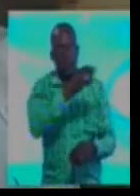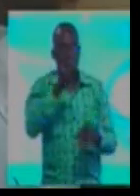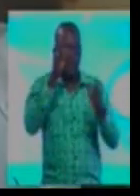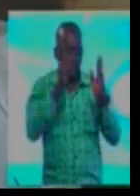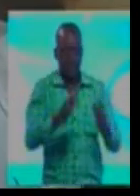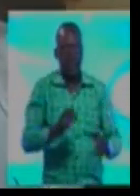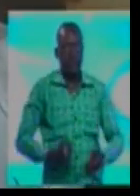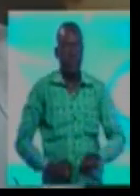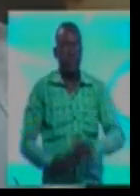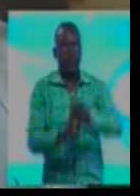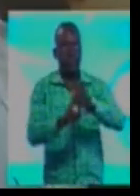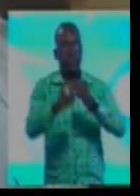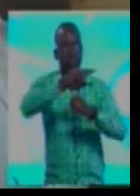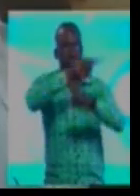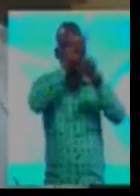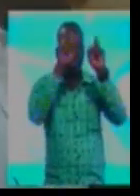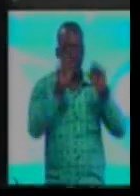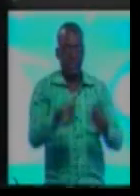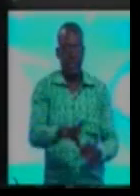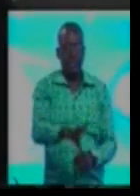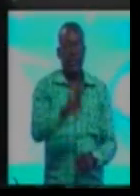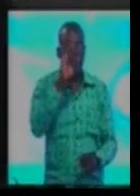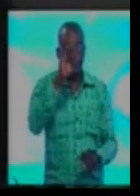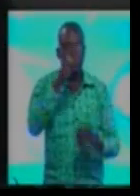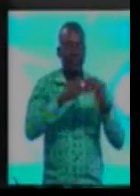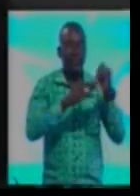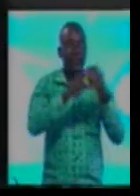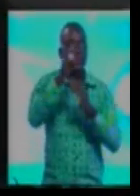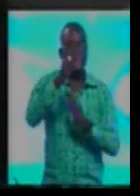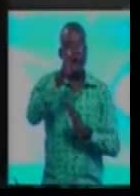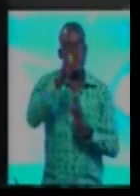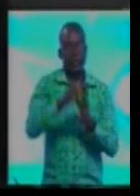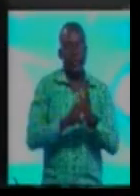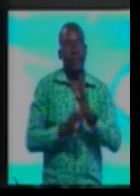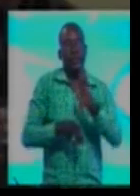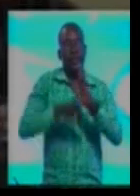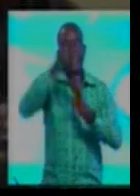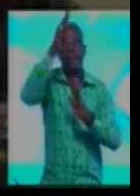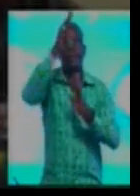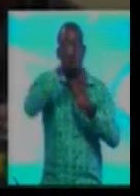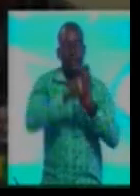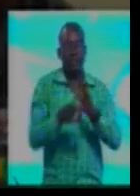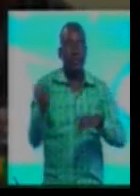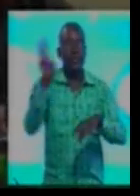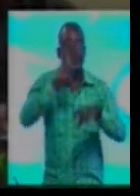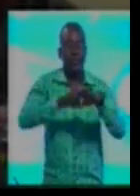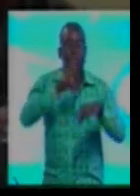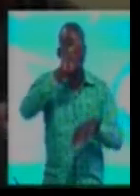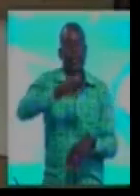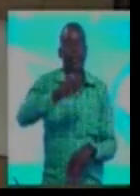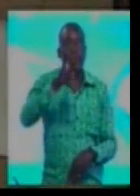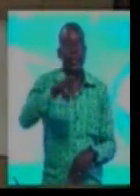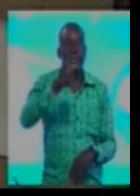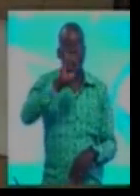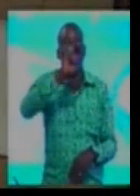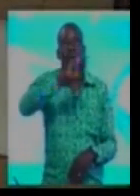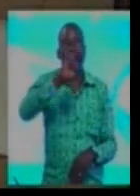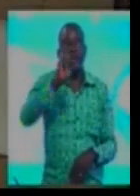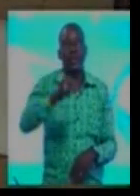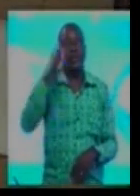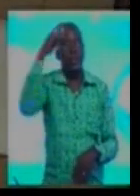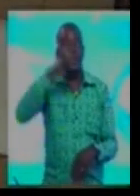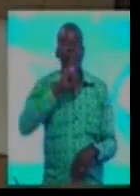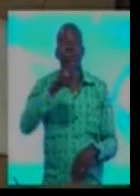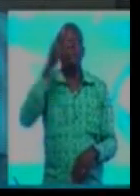situation sécuritaire du pays et la réalisation d'infrastructures de développement à travers la mise en œuvre du PNDS ont été